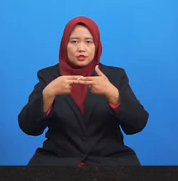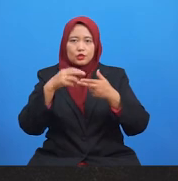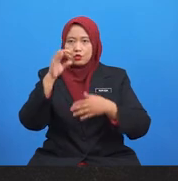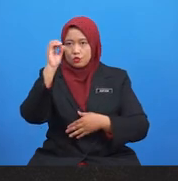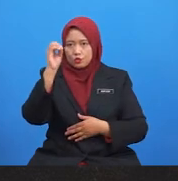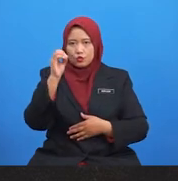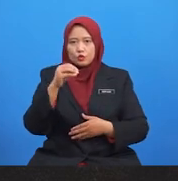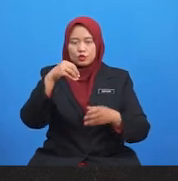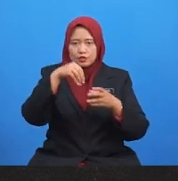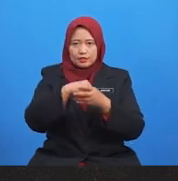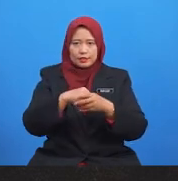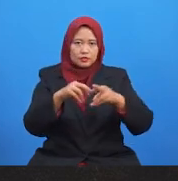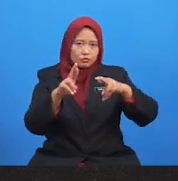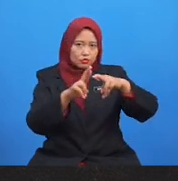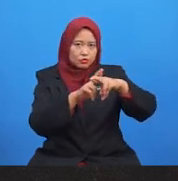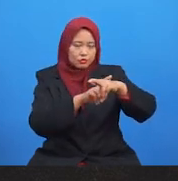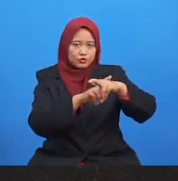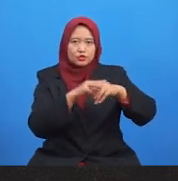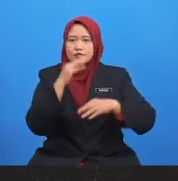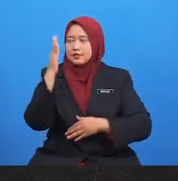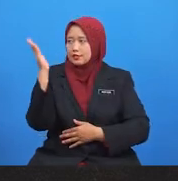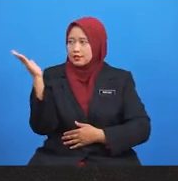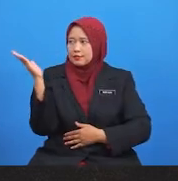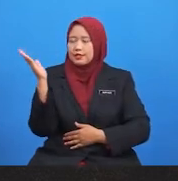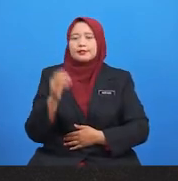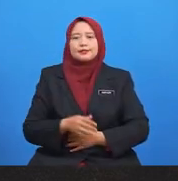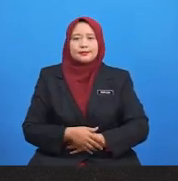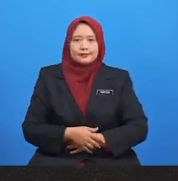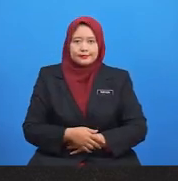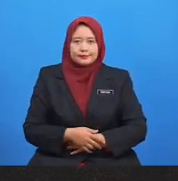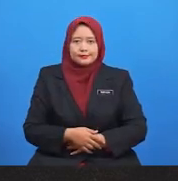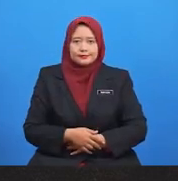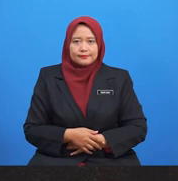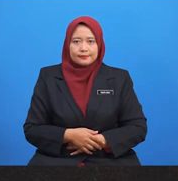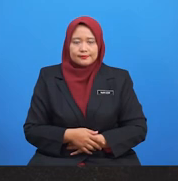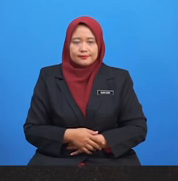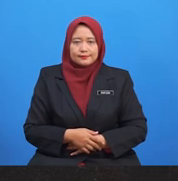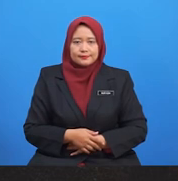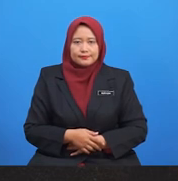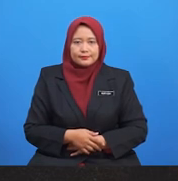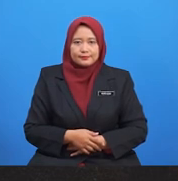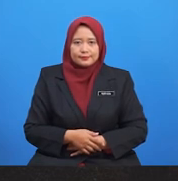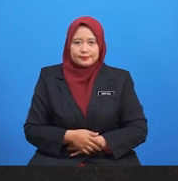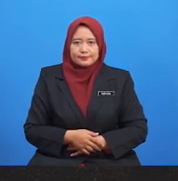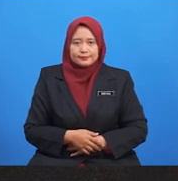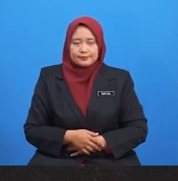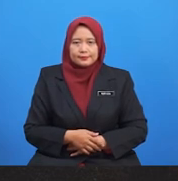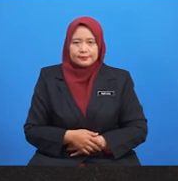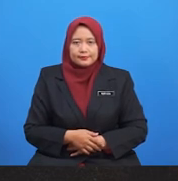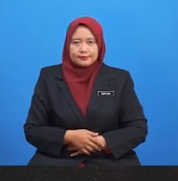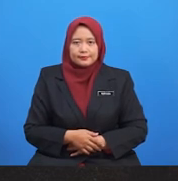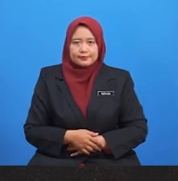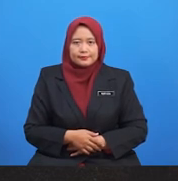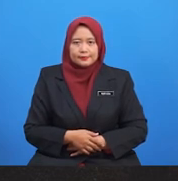Seterusnya, kamirkan fungsi Y tambah 4 bagi had negatif 4 hingga kosong. Kita akan dapat